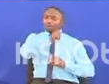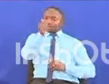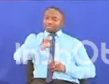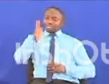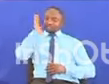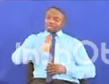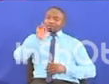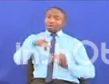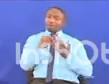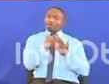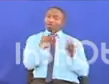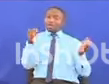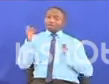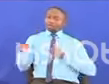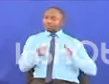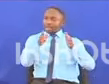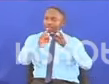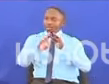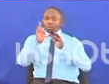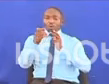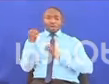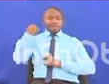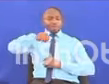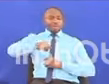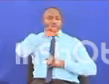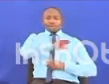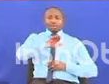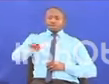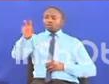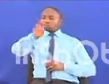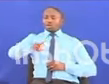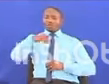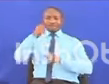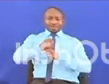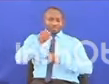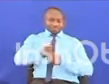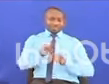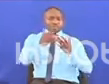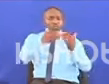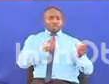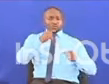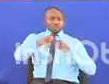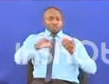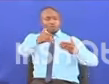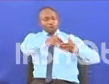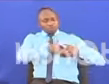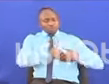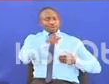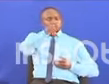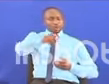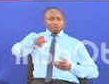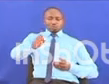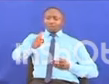huko mtaani, wamebeba mabegi yana vyeti, wanahangaika kutafuta kazi. Ni kwa nini tunaendelea kuwakumbatia watu